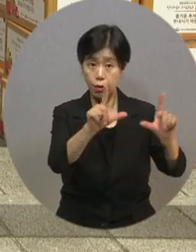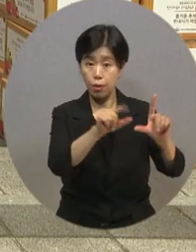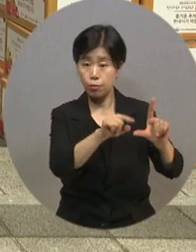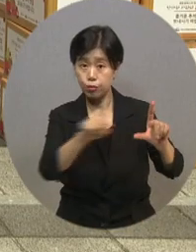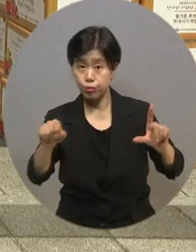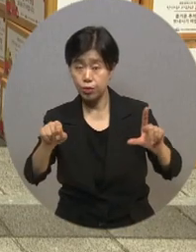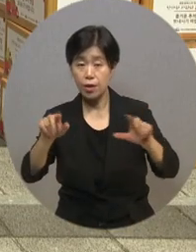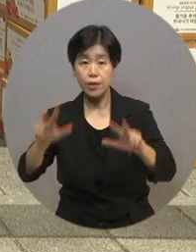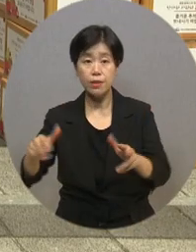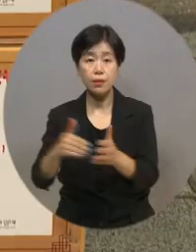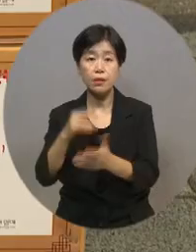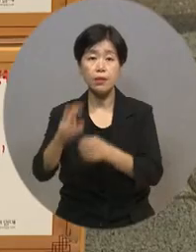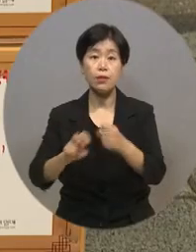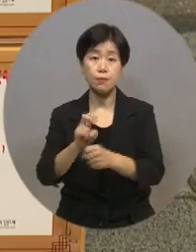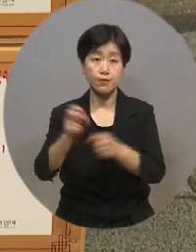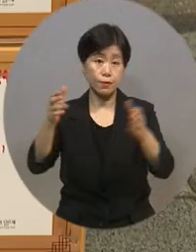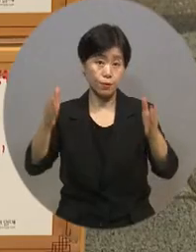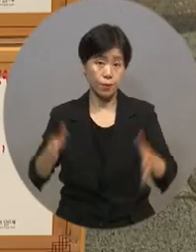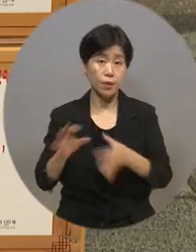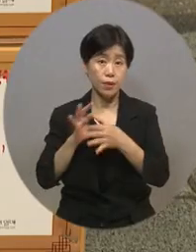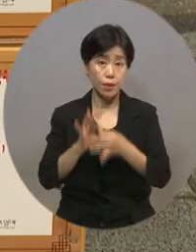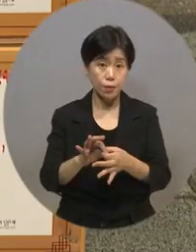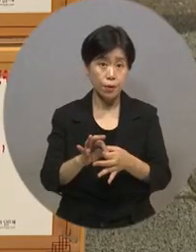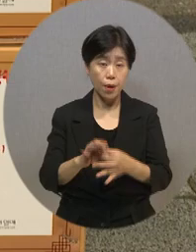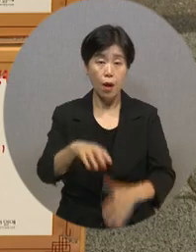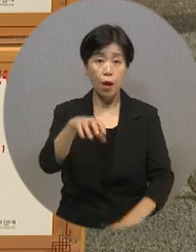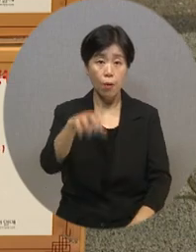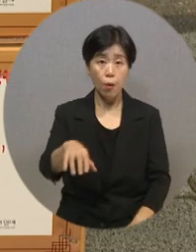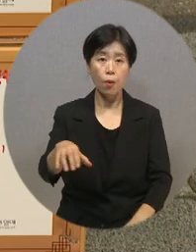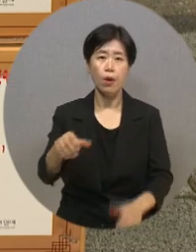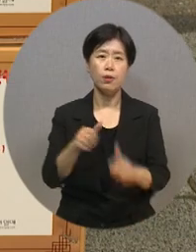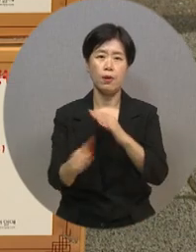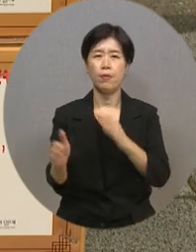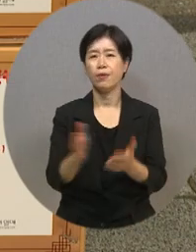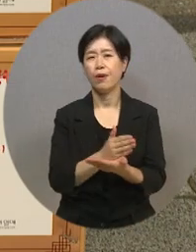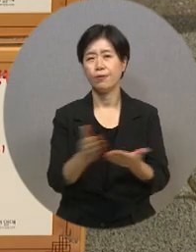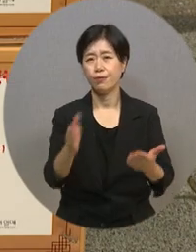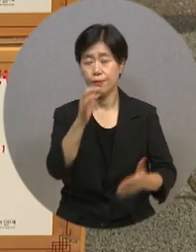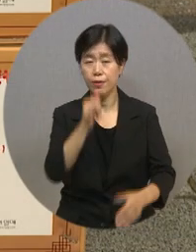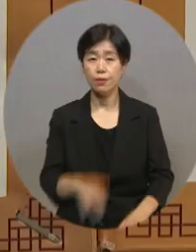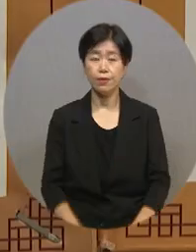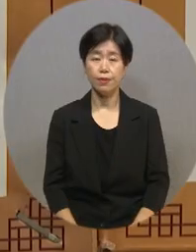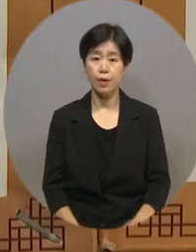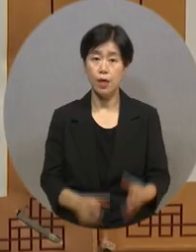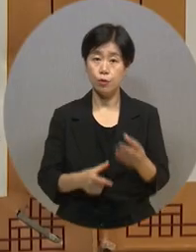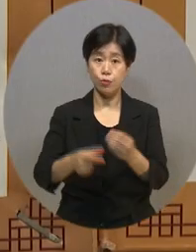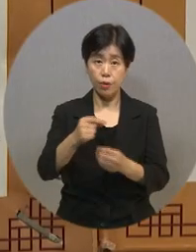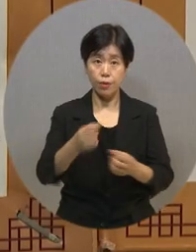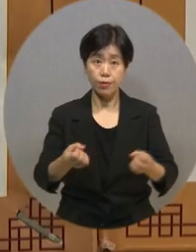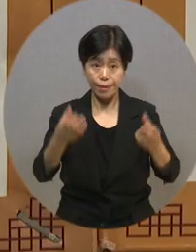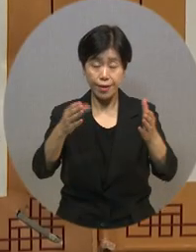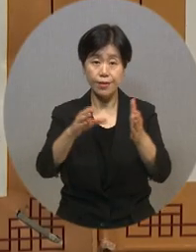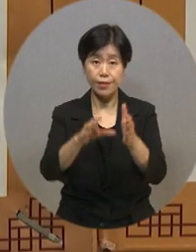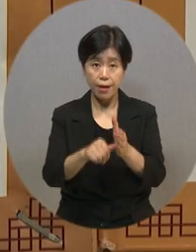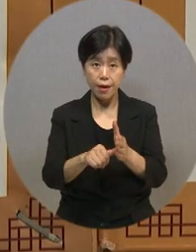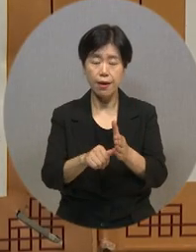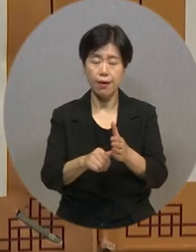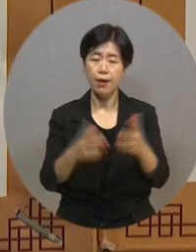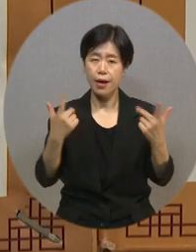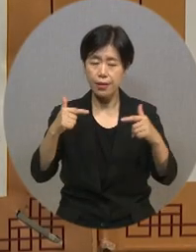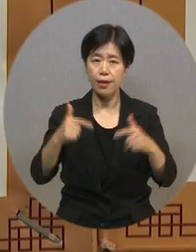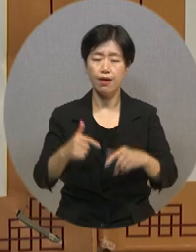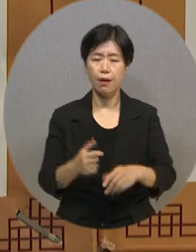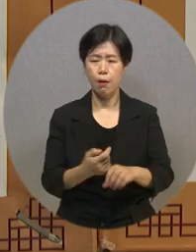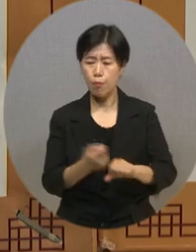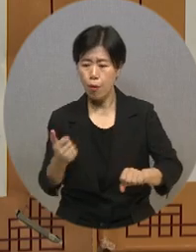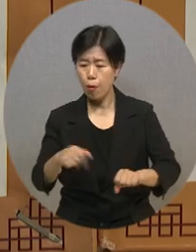올해로 20년째 이어져 오고 있는 지역 내 대표적인 나눔 행사 한가위 사랑의 온정 나누기로 매년 명절을 맞아